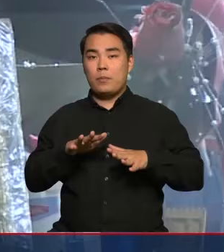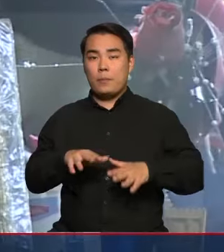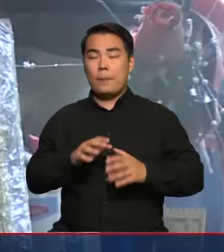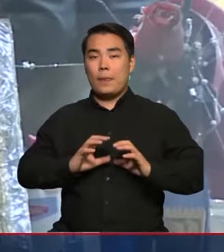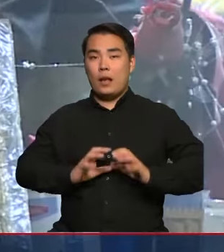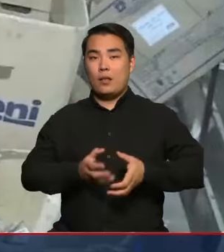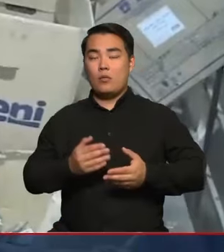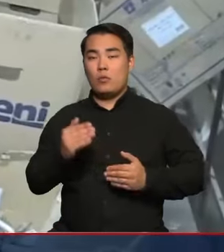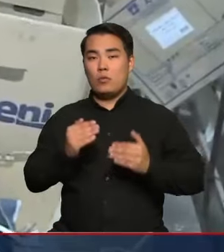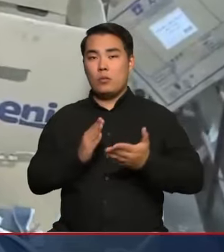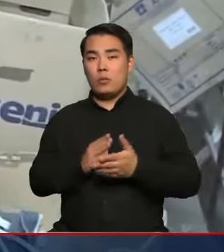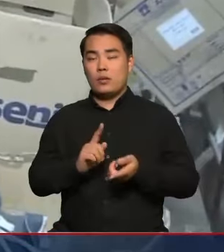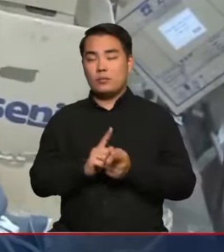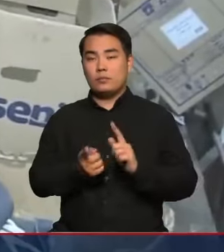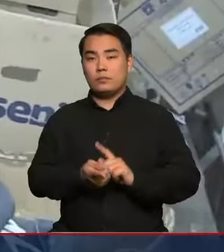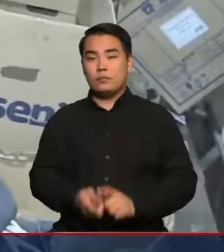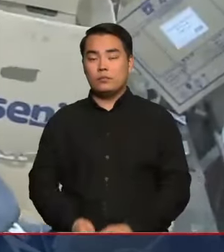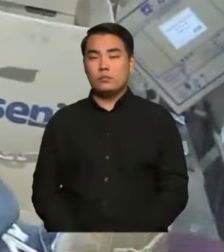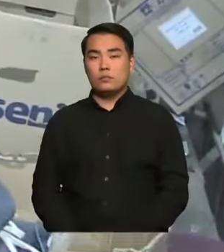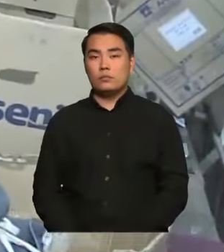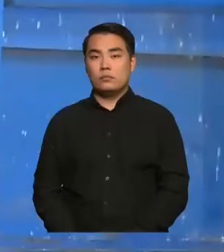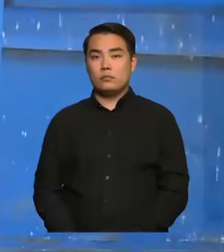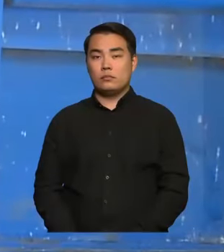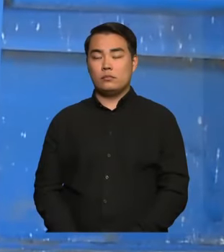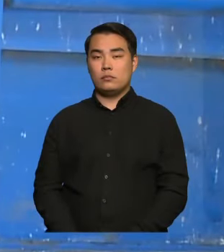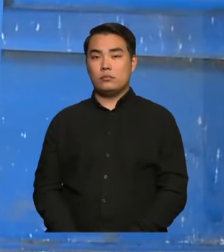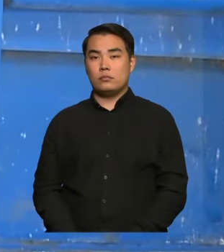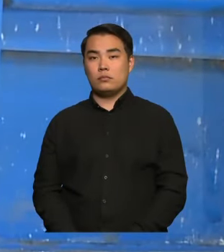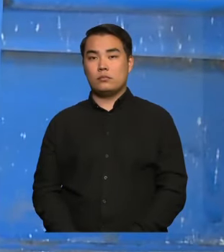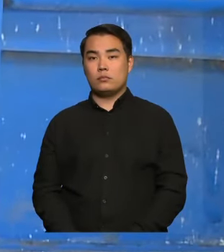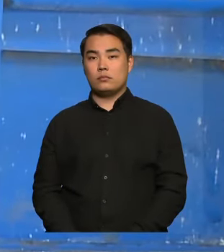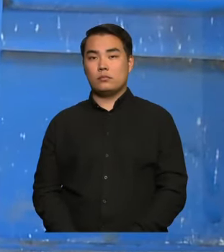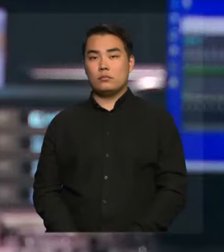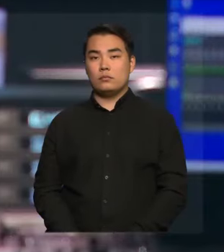деңгейге шығары анық. Алтын мегамит, Төлеген Бисембаев, Жібек жолы.